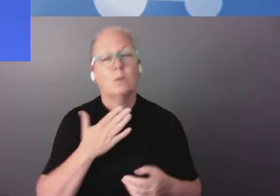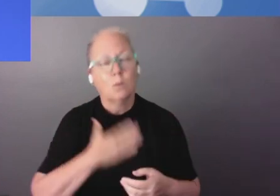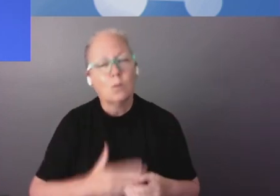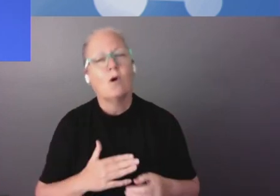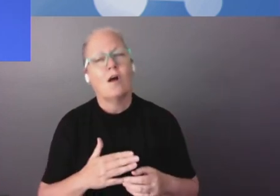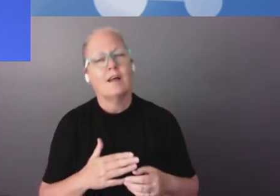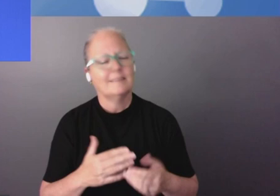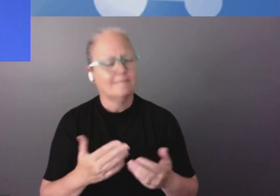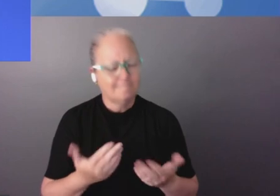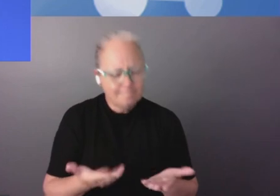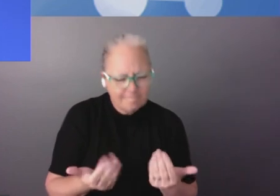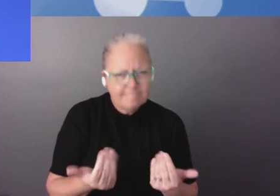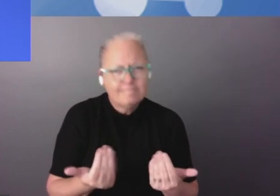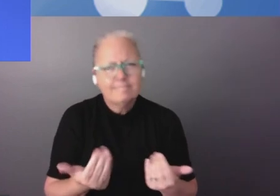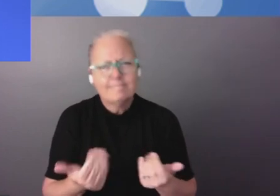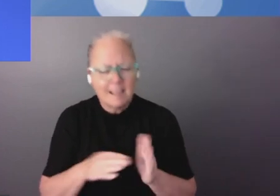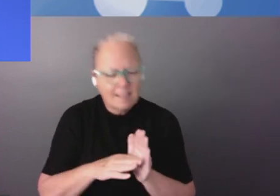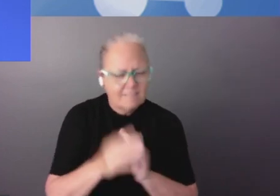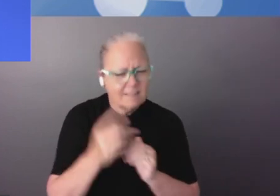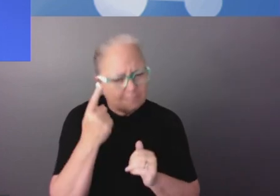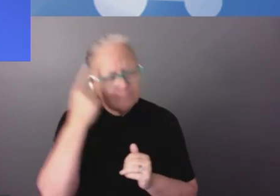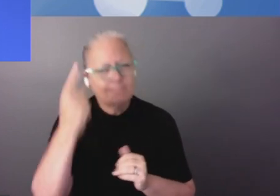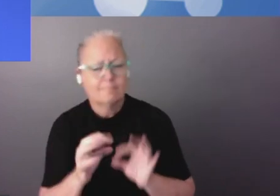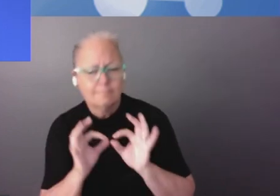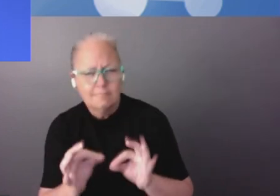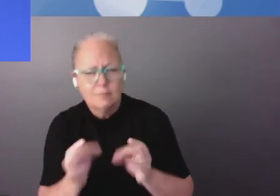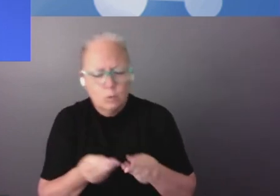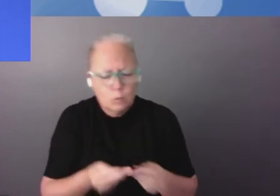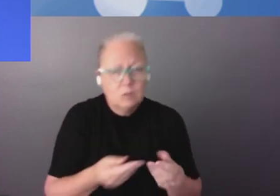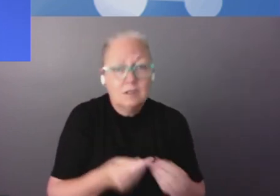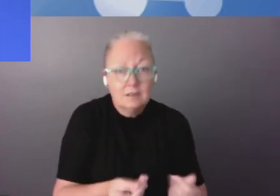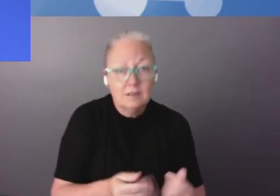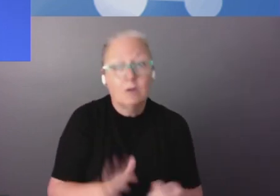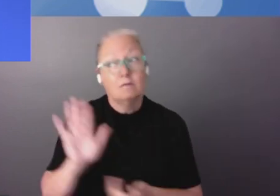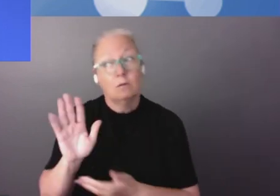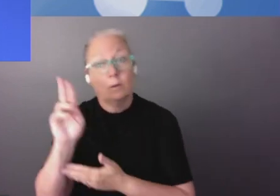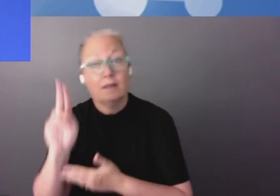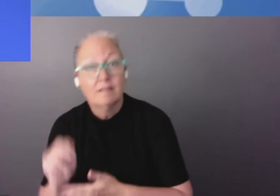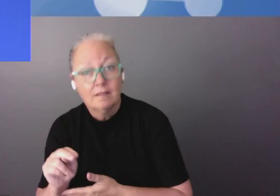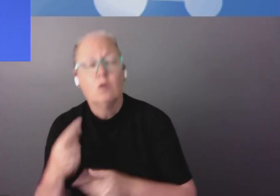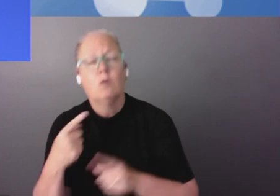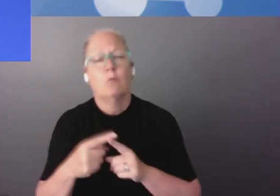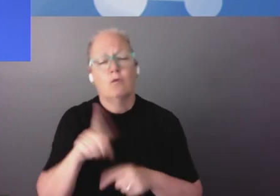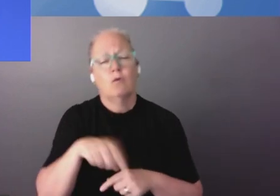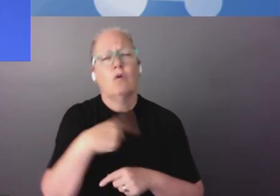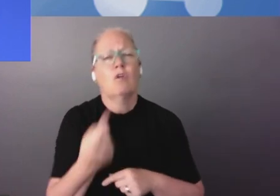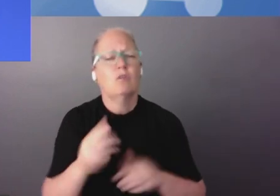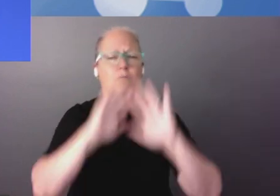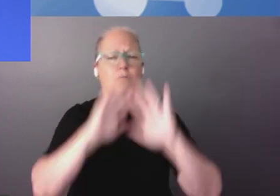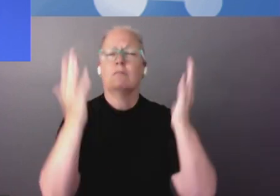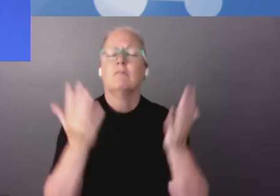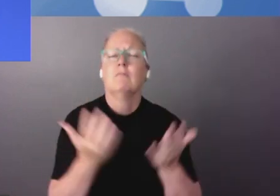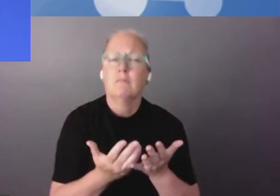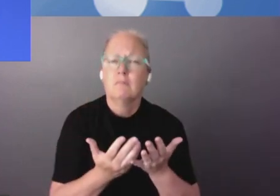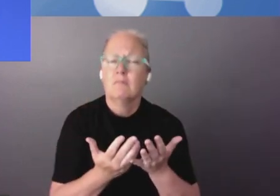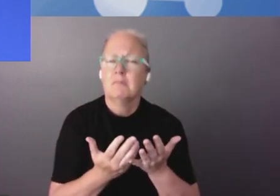zarządzeń i odpowiedniego systemu zarządczego. I to jest wyzwanie na miarę